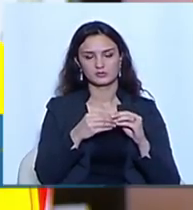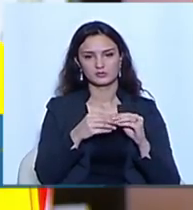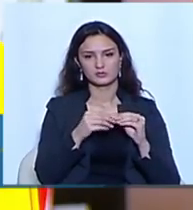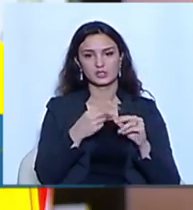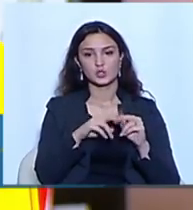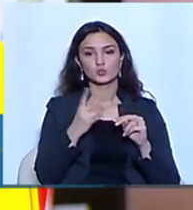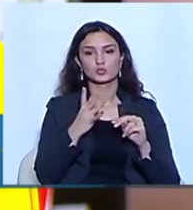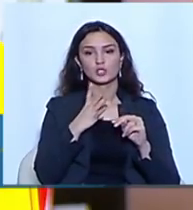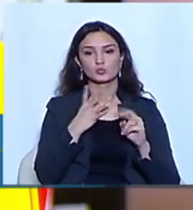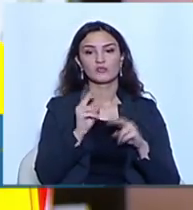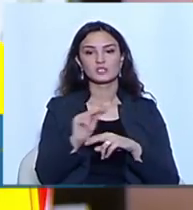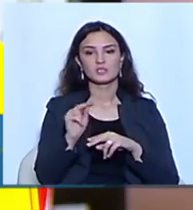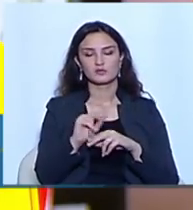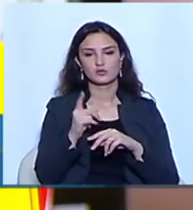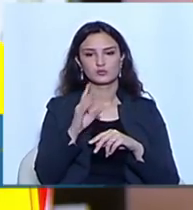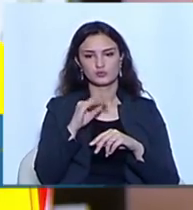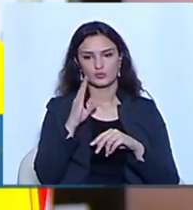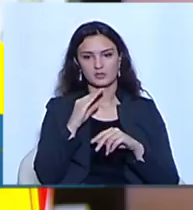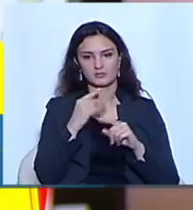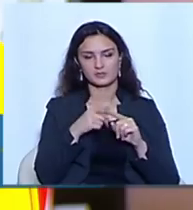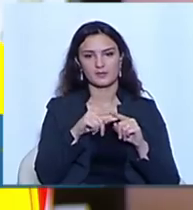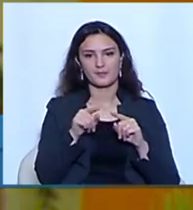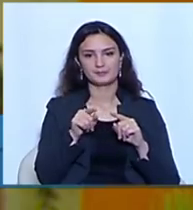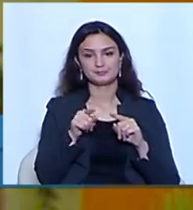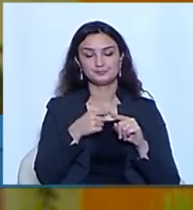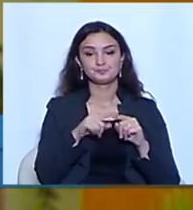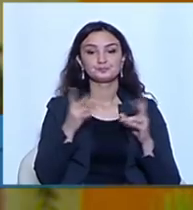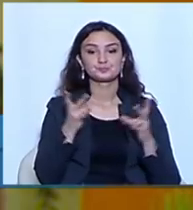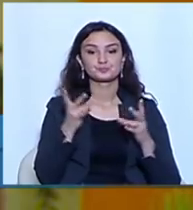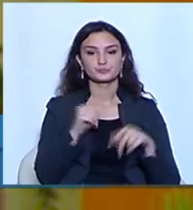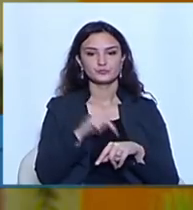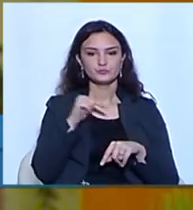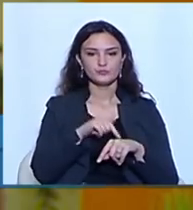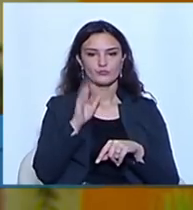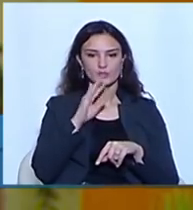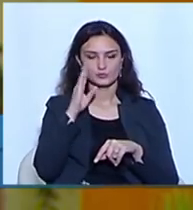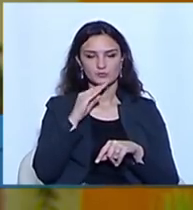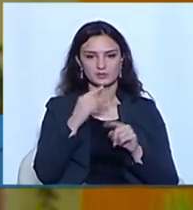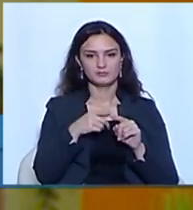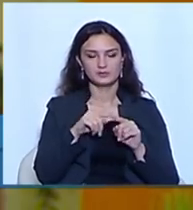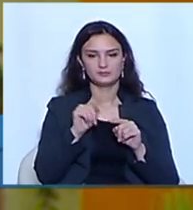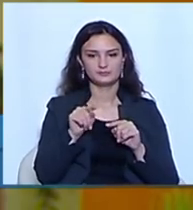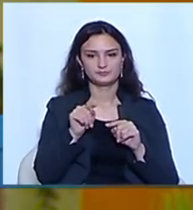ეს უნდა ვასწავლოთ ჩვენ მშობელს. ეს უნდა იგრძნოს მე მშობელმა. ეს უნდა იგრძნოს მშობელმა. აი